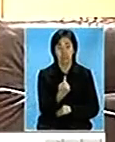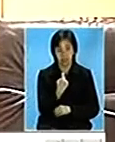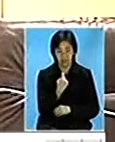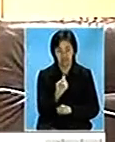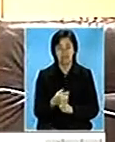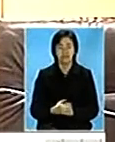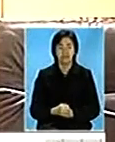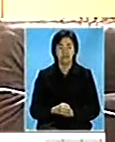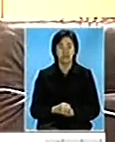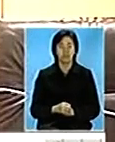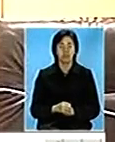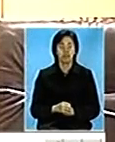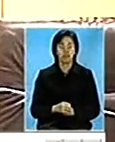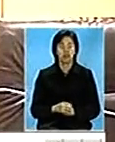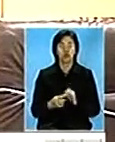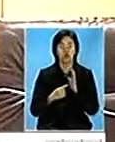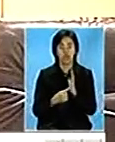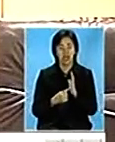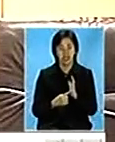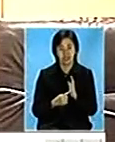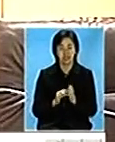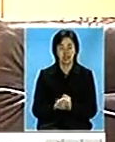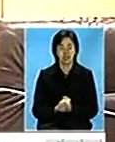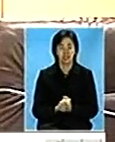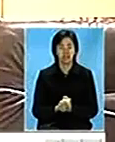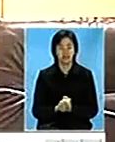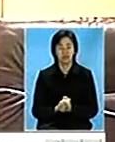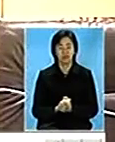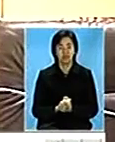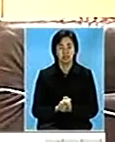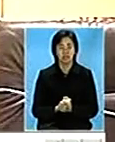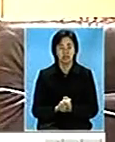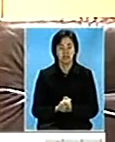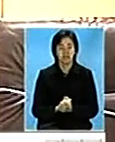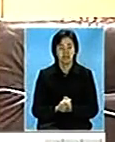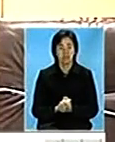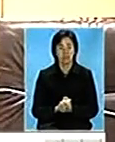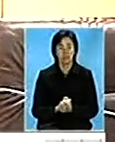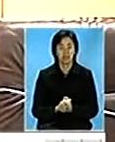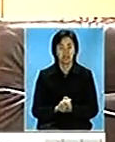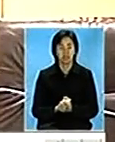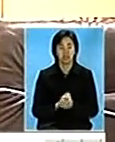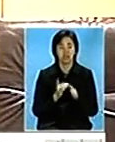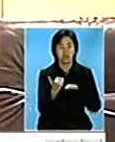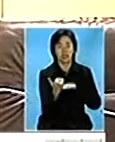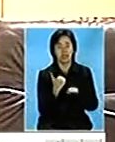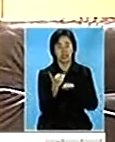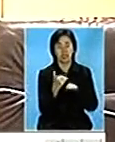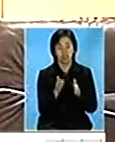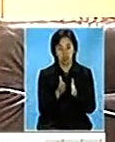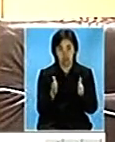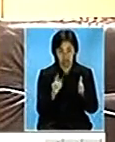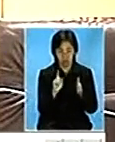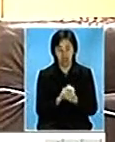ว่ายกตัวอย่างเช่นที่ว่าการช่องการขยายช่องจราจรบริเวณชุมช